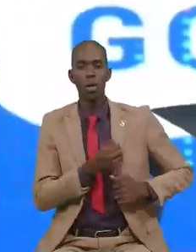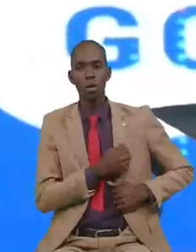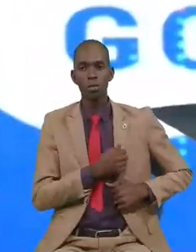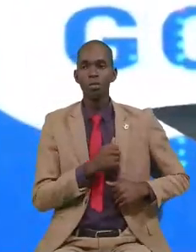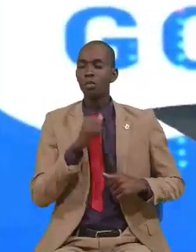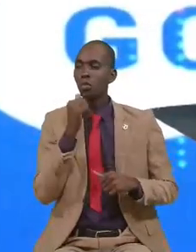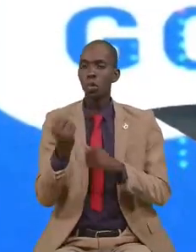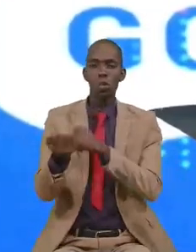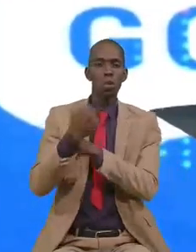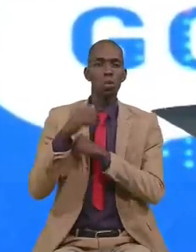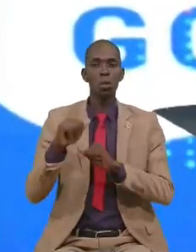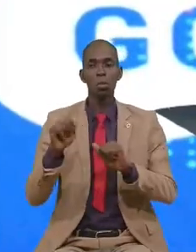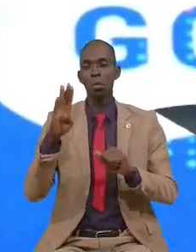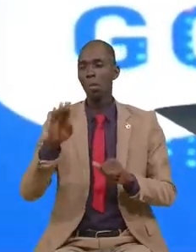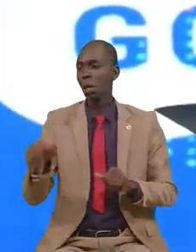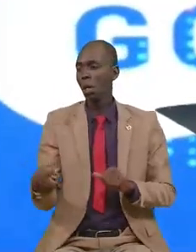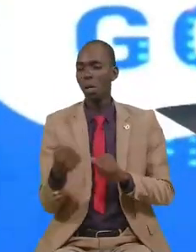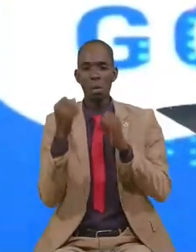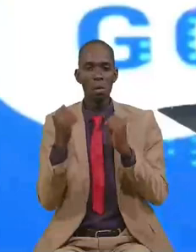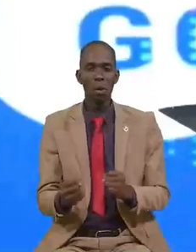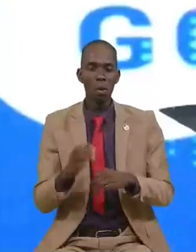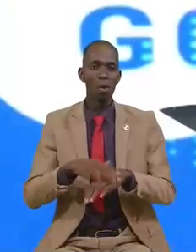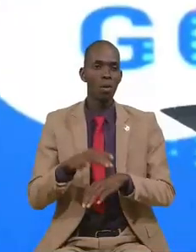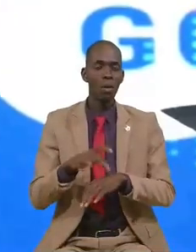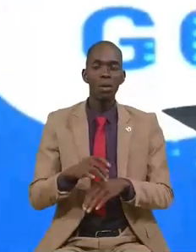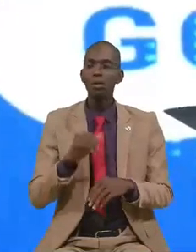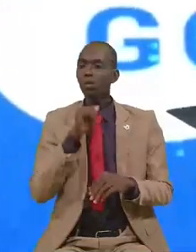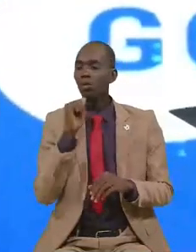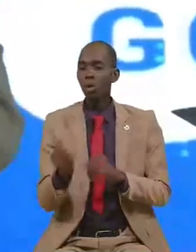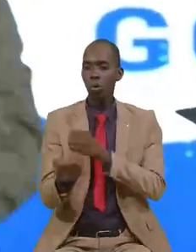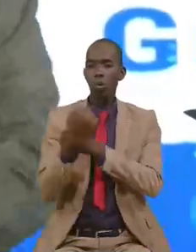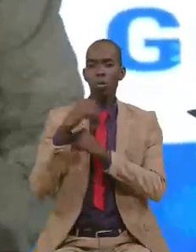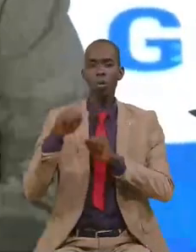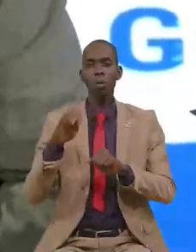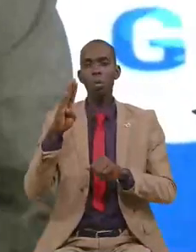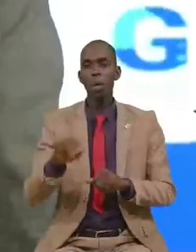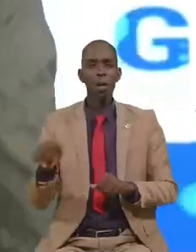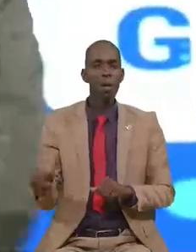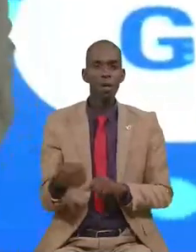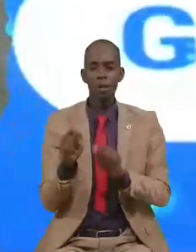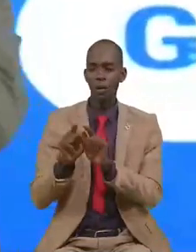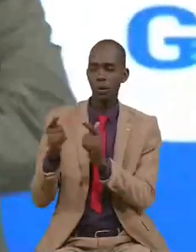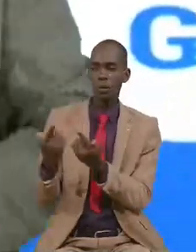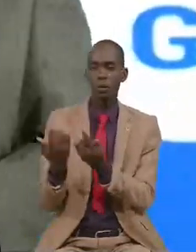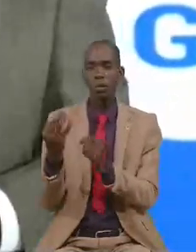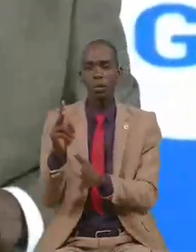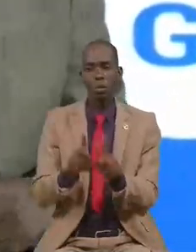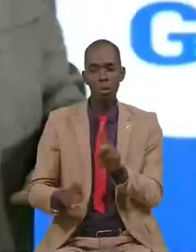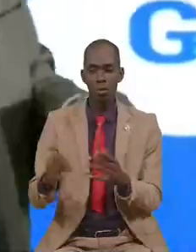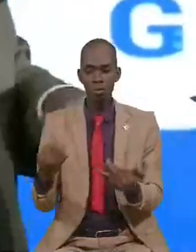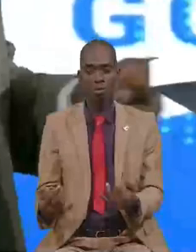Invincible. Pas n'importe quelle puissance sur la terre aujourd'hui. Invincible. Pas tout groupe de personnes